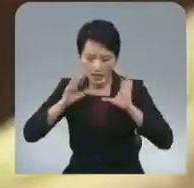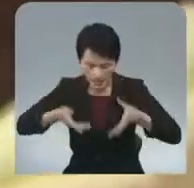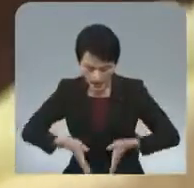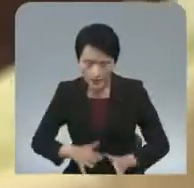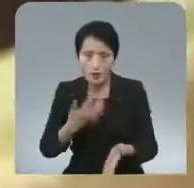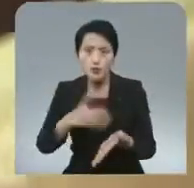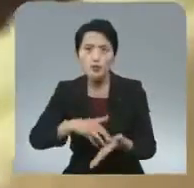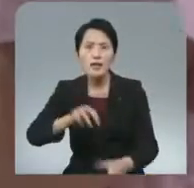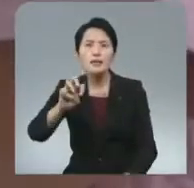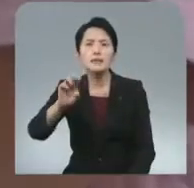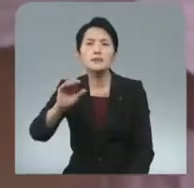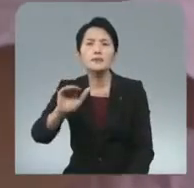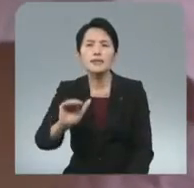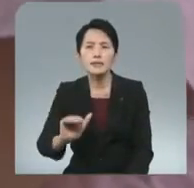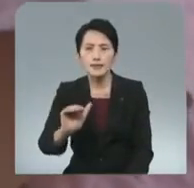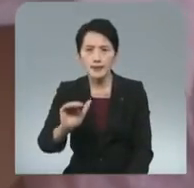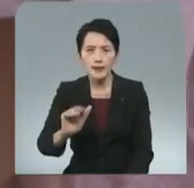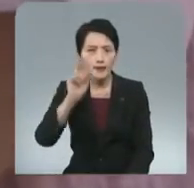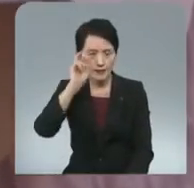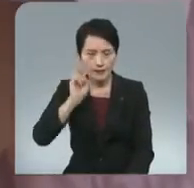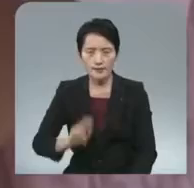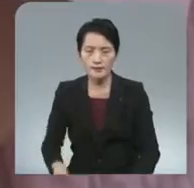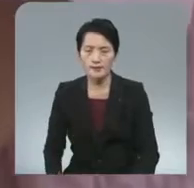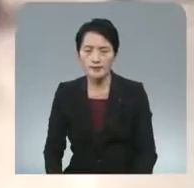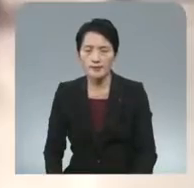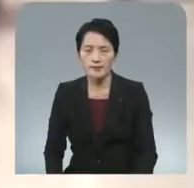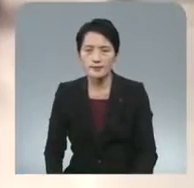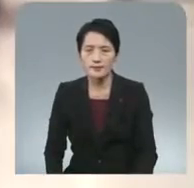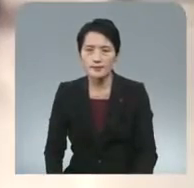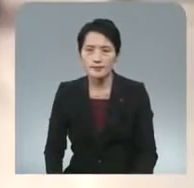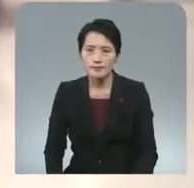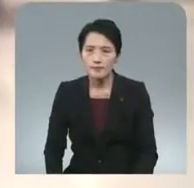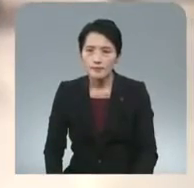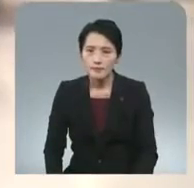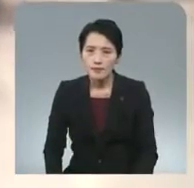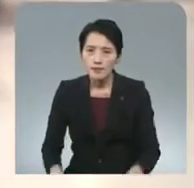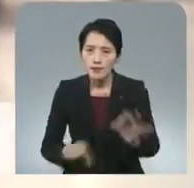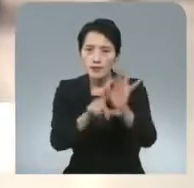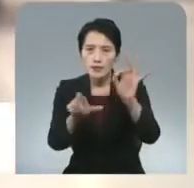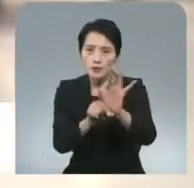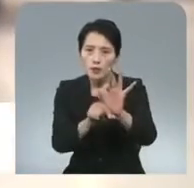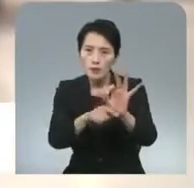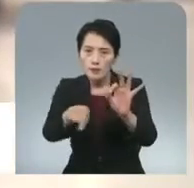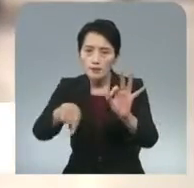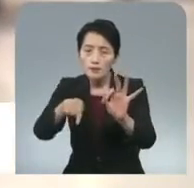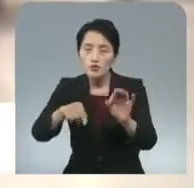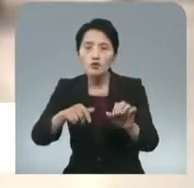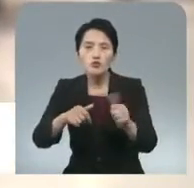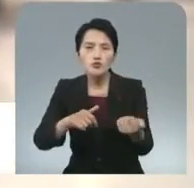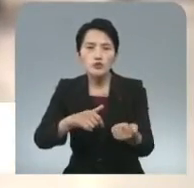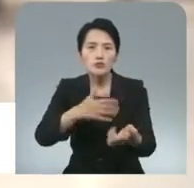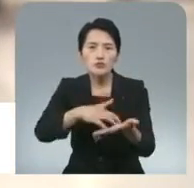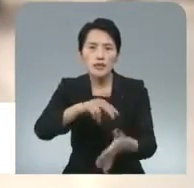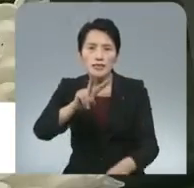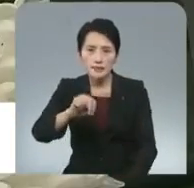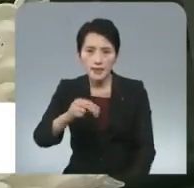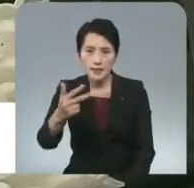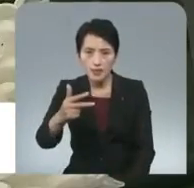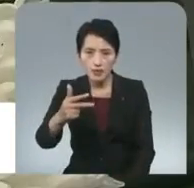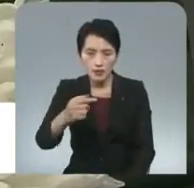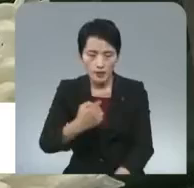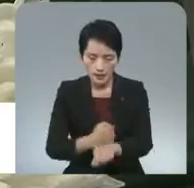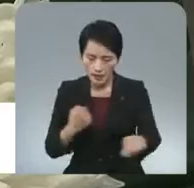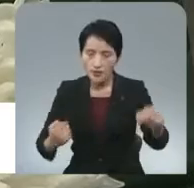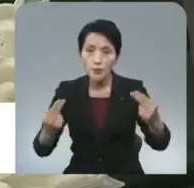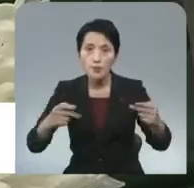少。十月新生儿人数为2.07万余人，同比减少超过5%，连续